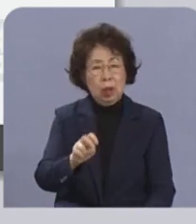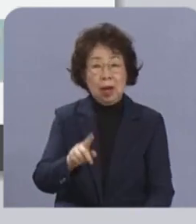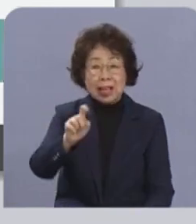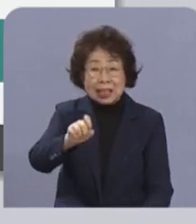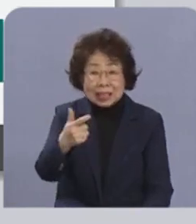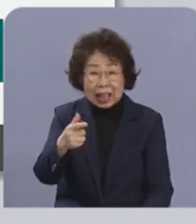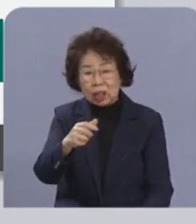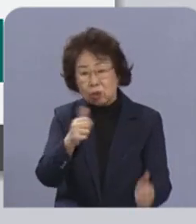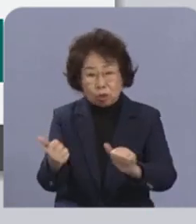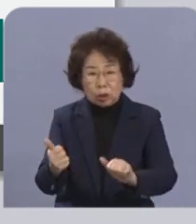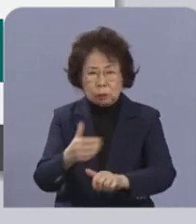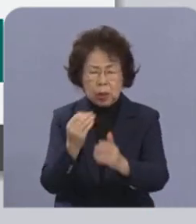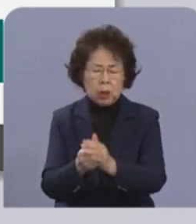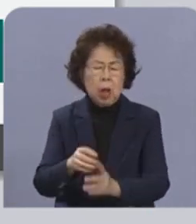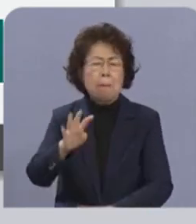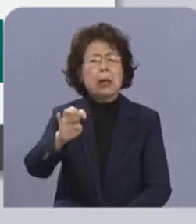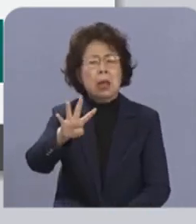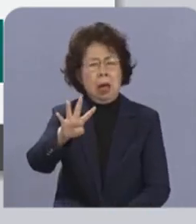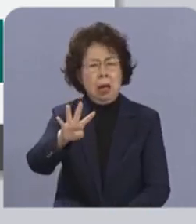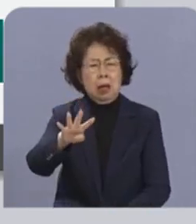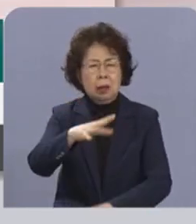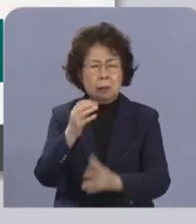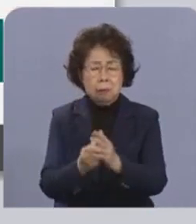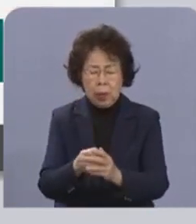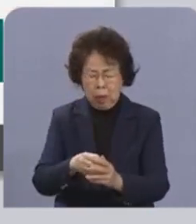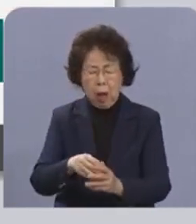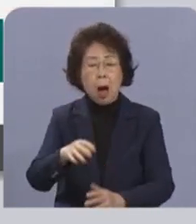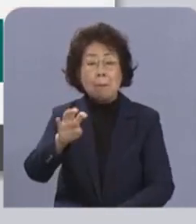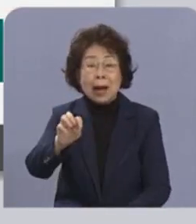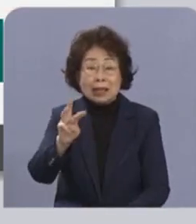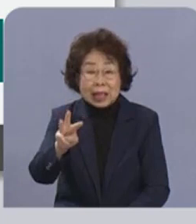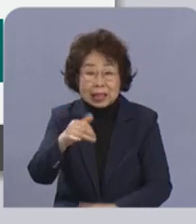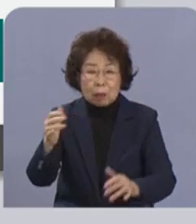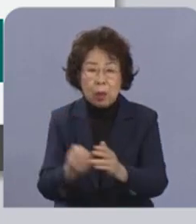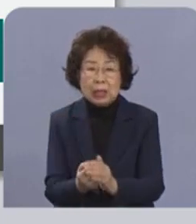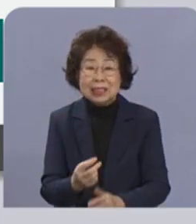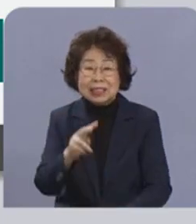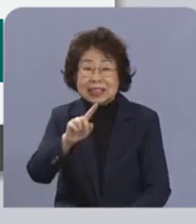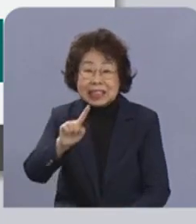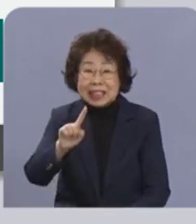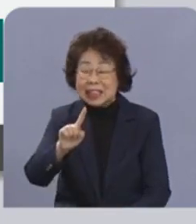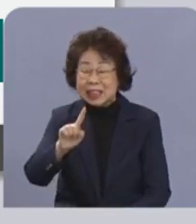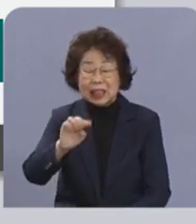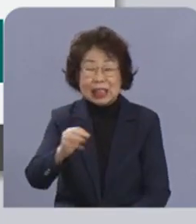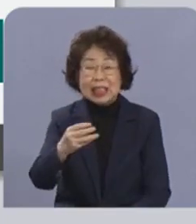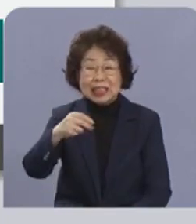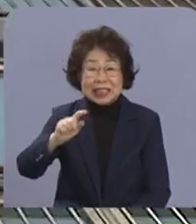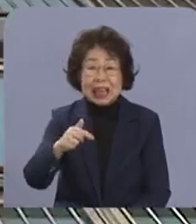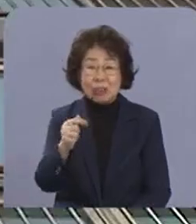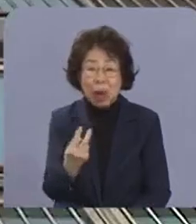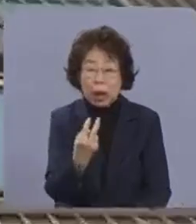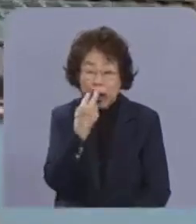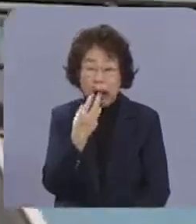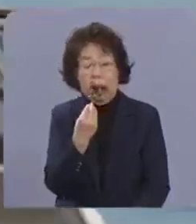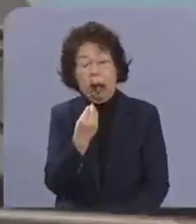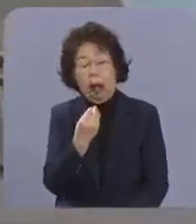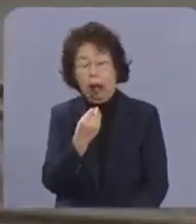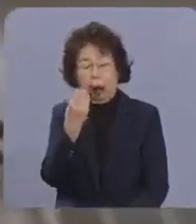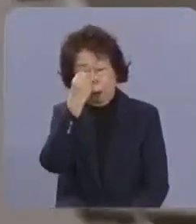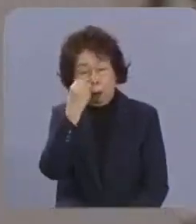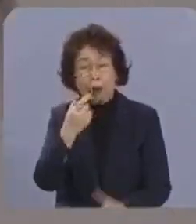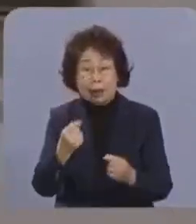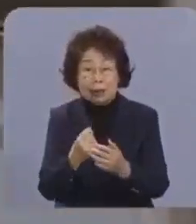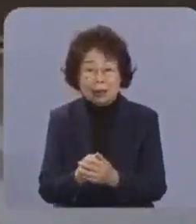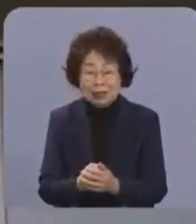등 인명 피해는 4명이며이 가운데 43명이 일산화 탄소에 중독됐다 보일러